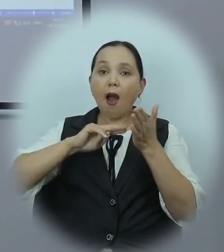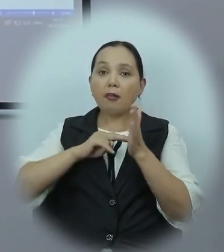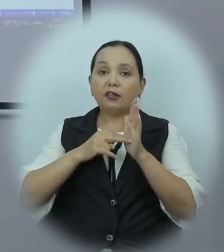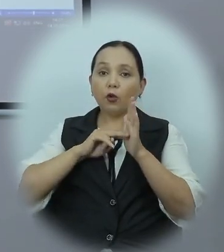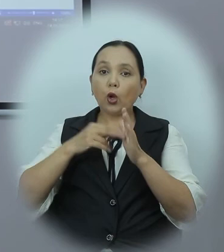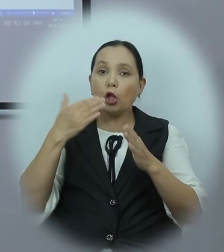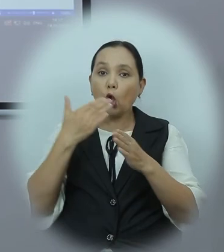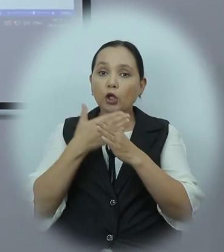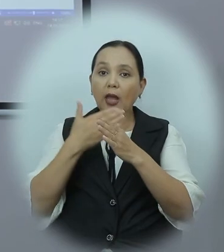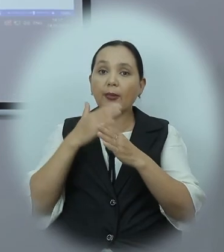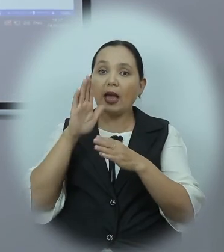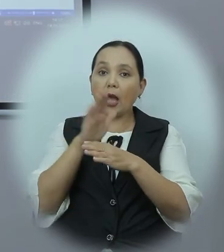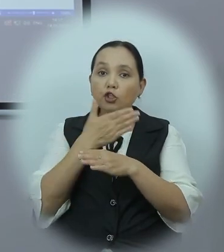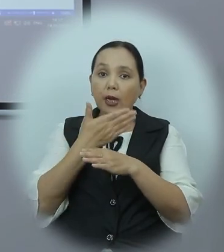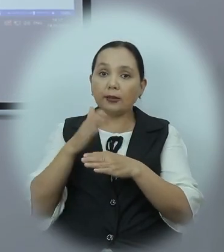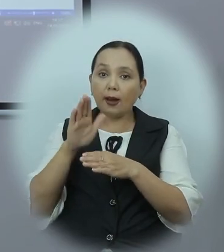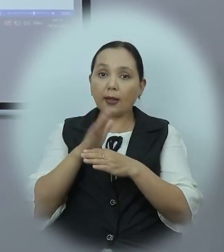otvertkalar yordamida ajratiladi.